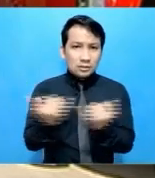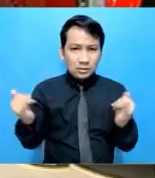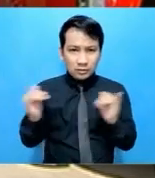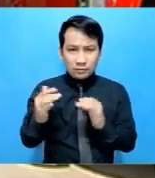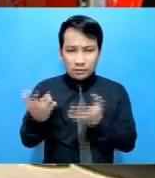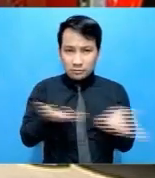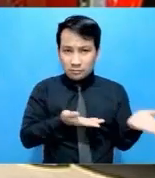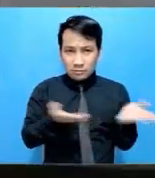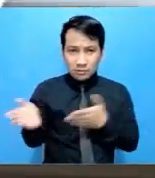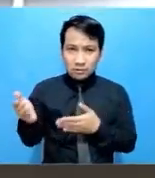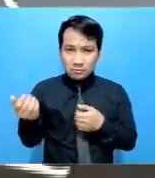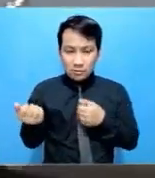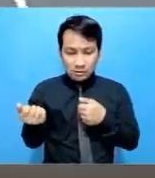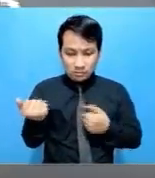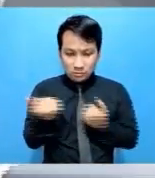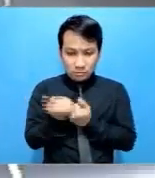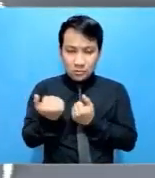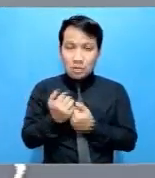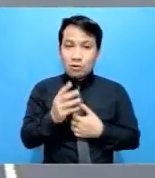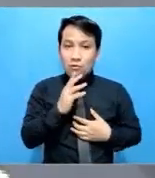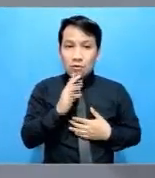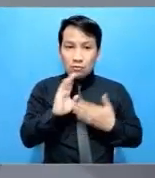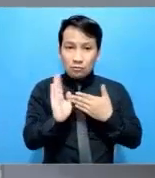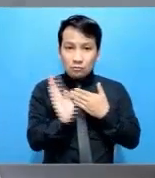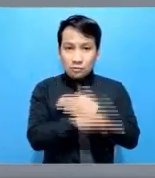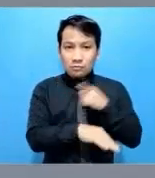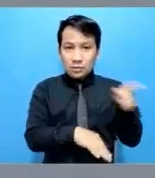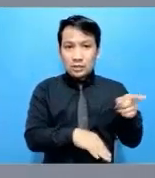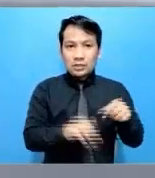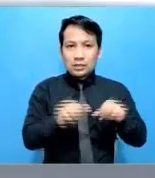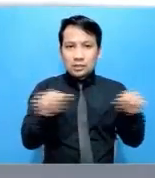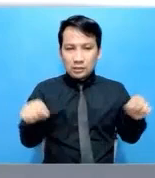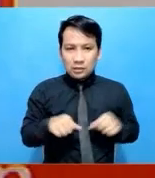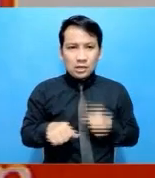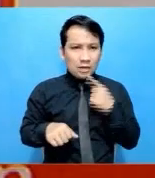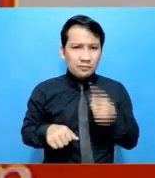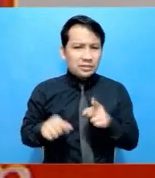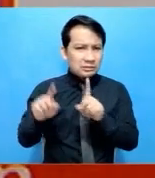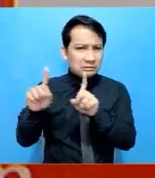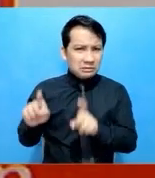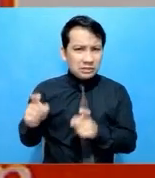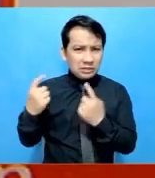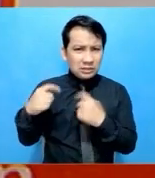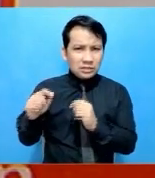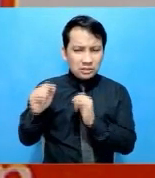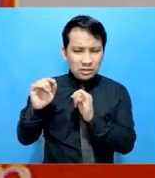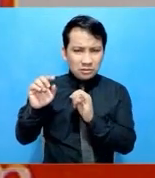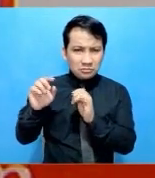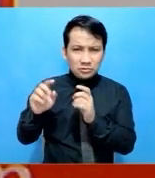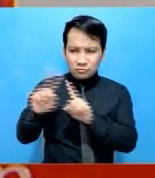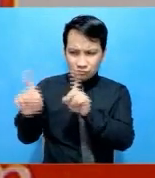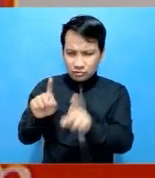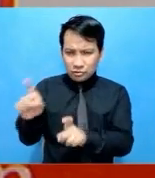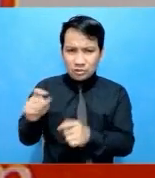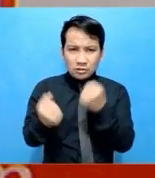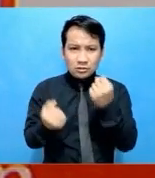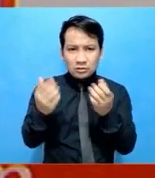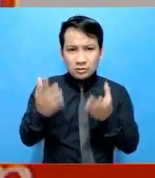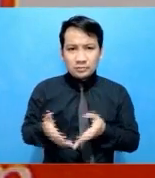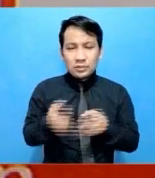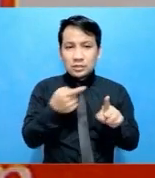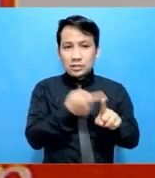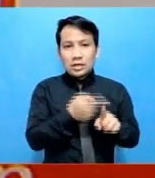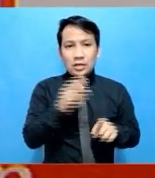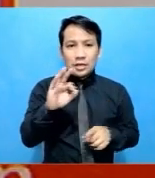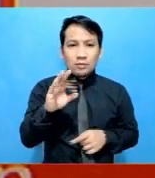para mag-supply ng tubig at pabalik na sana sa kanilang istasyon. Sinubukan ng News 5 na kunin ang panig ng driver na kinilalang si